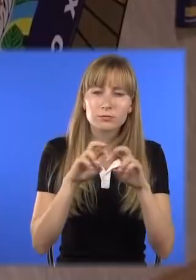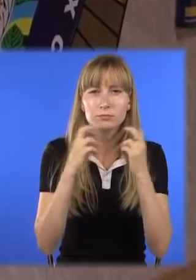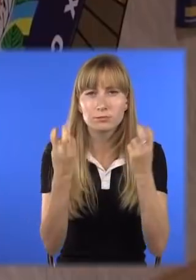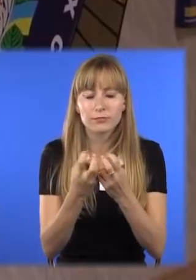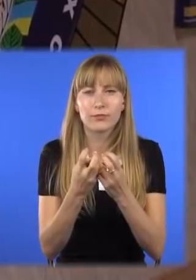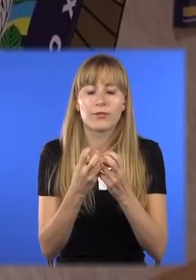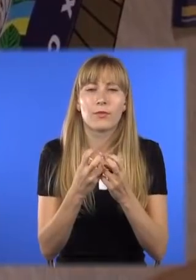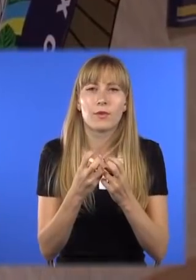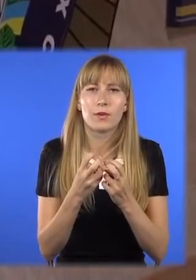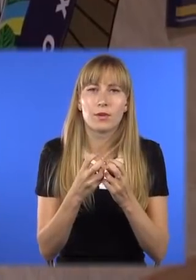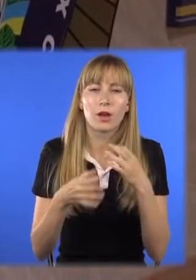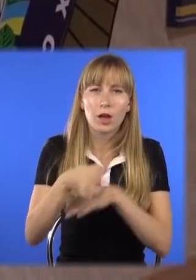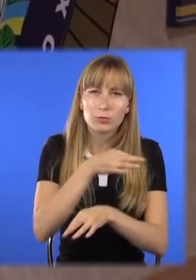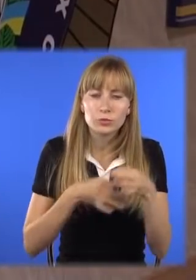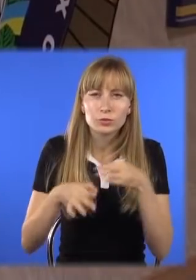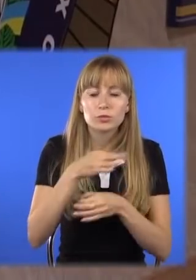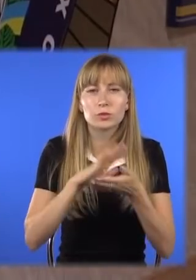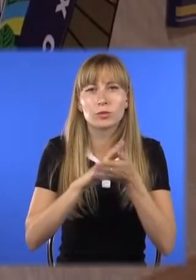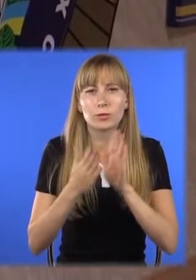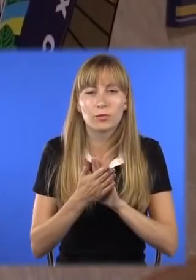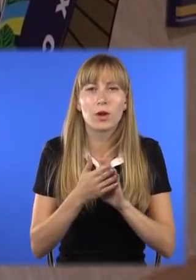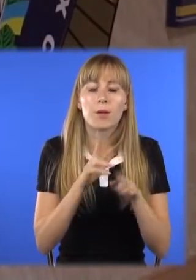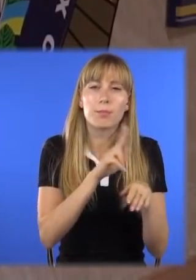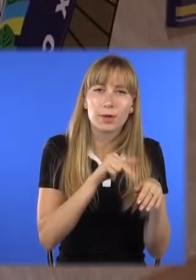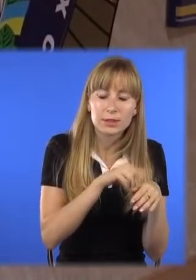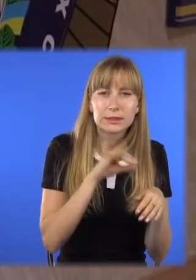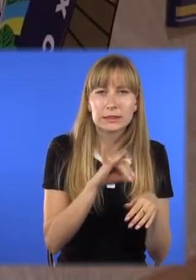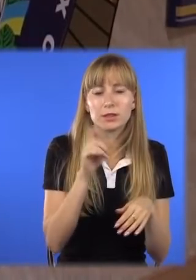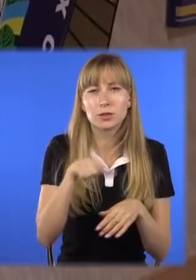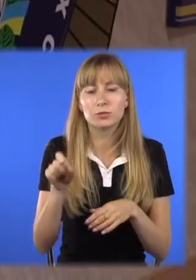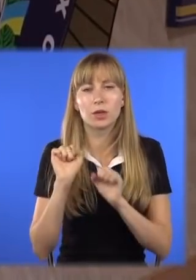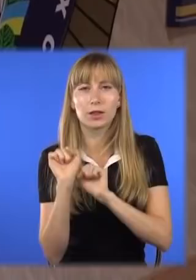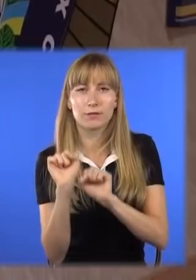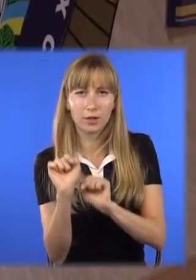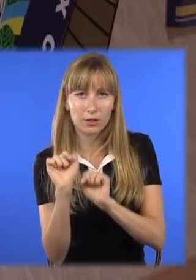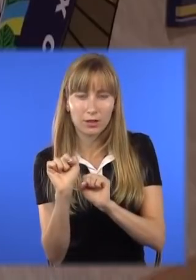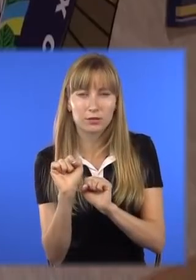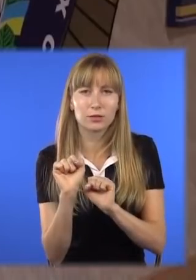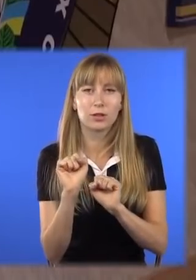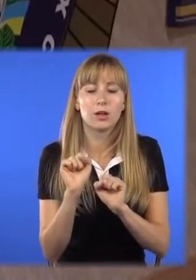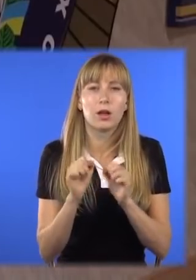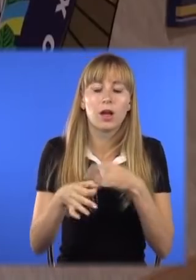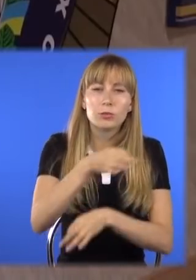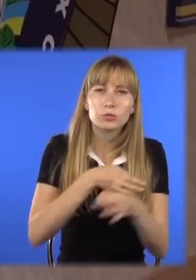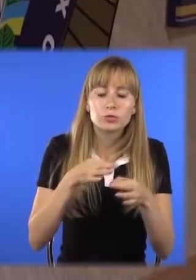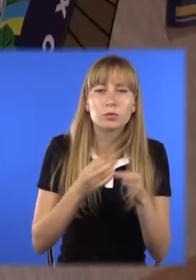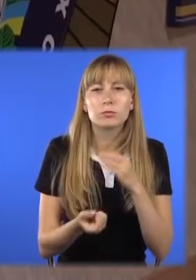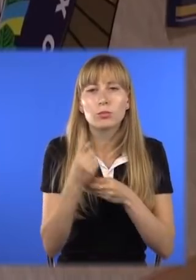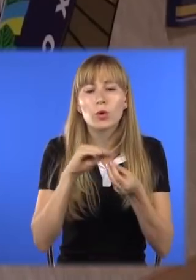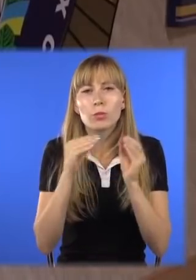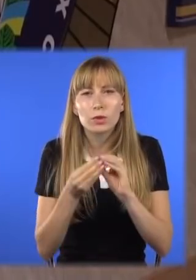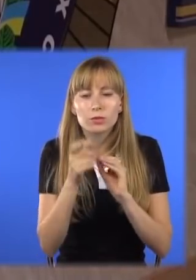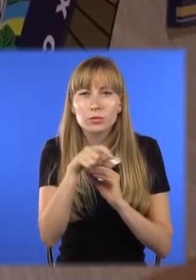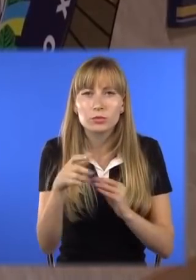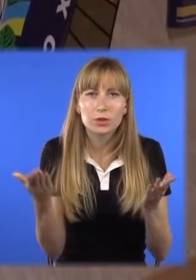працівників Національної поліції та адвокатів. Обговорюються проблемні питання, реалії сьогодення і перспективи вирішення